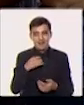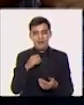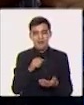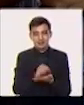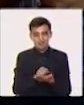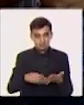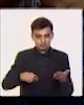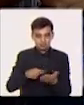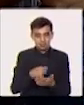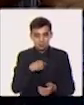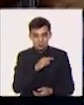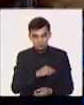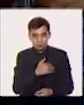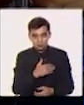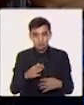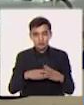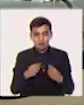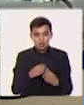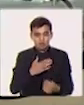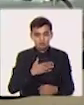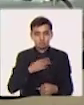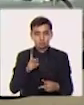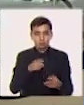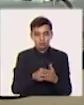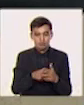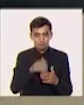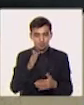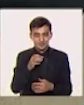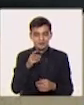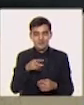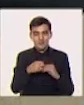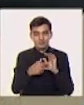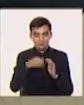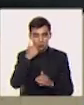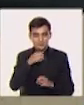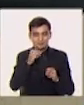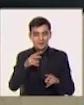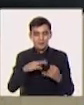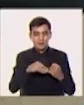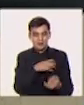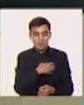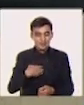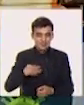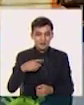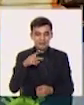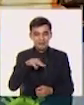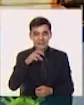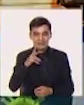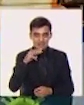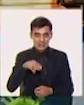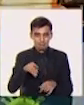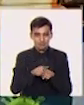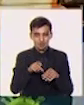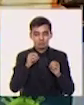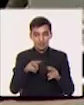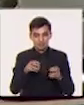жұмыс істегіміз келеді. Біздің семьямызды кім асырайды? 2018 жылы Алматының жер комиссиясы ТКМ жауапкершілігі шектеулі серіктестігіне